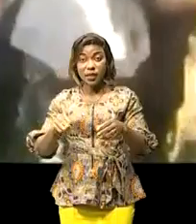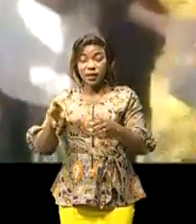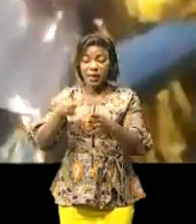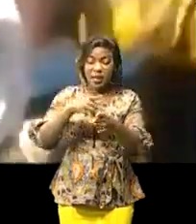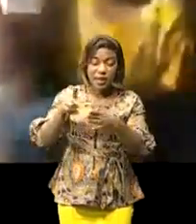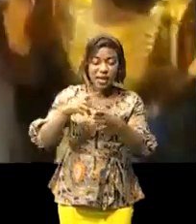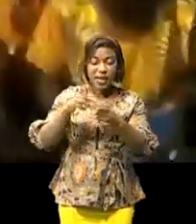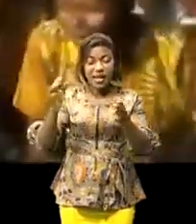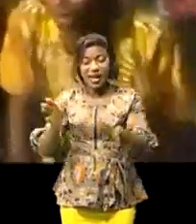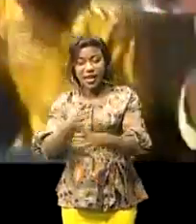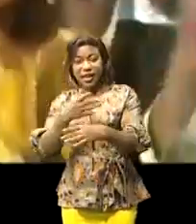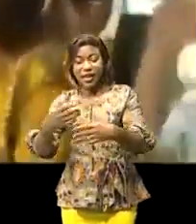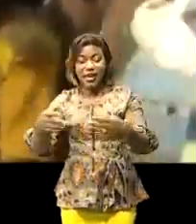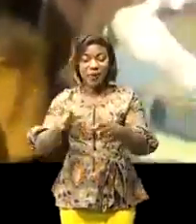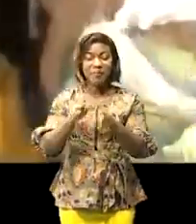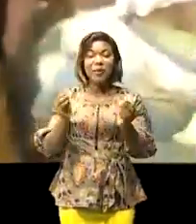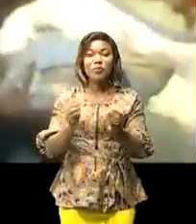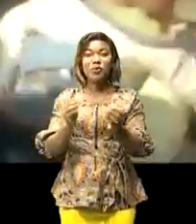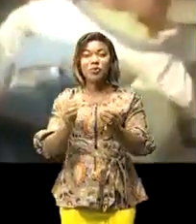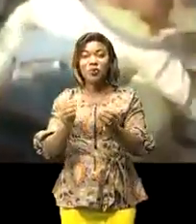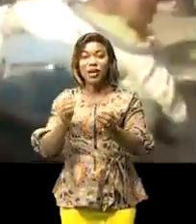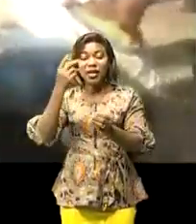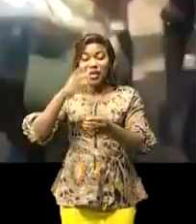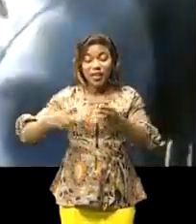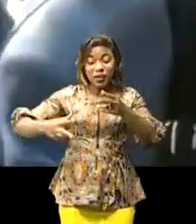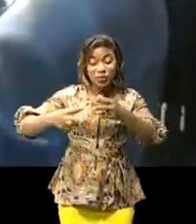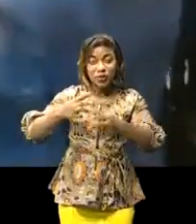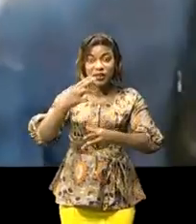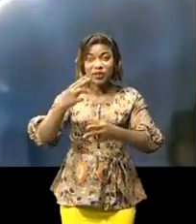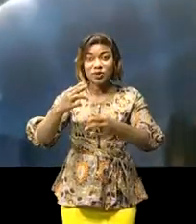chants d'allégresse ont caractérisé cette inauguration.